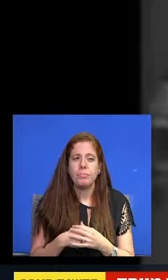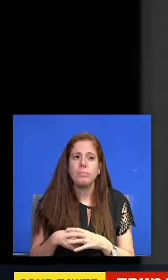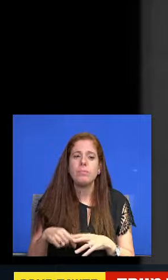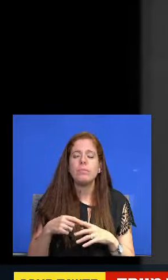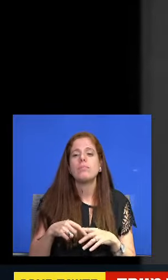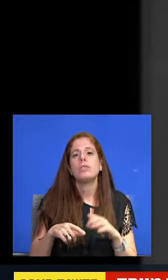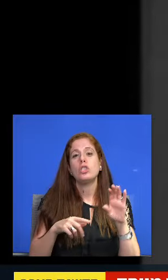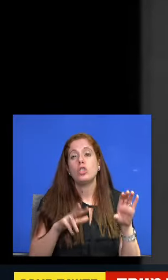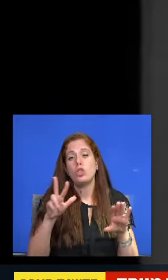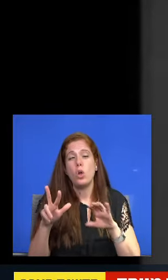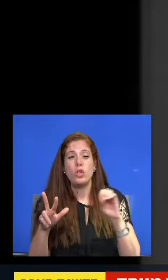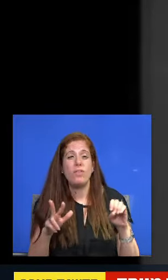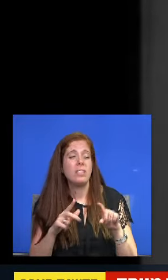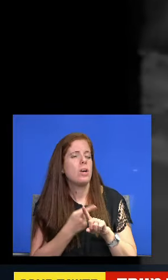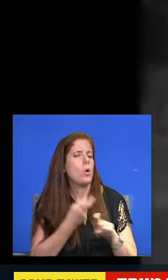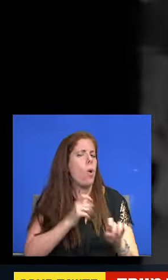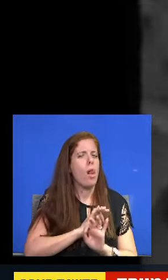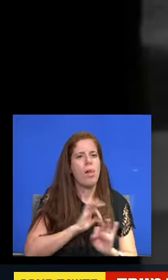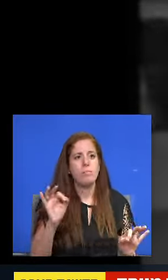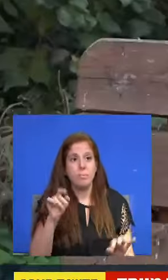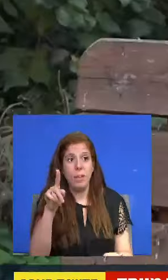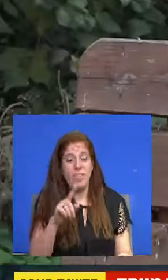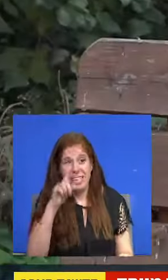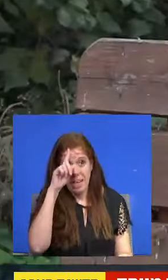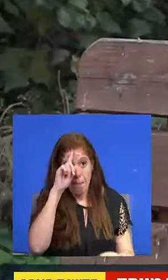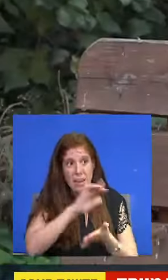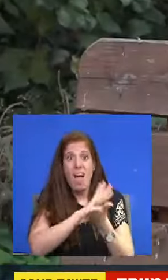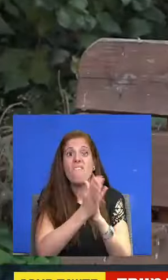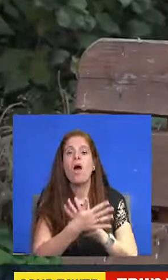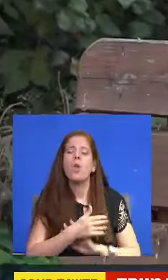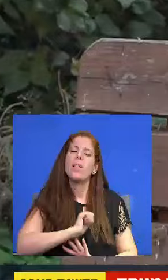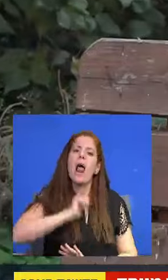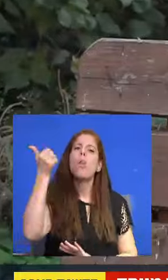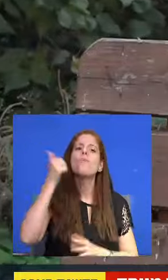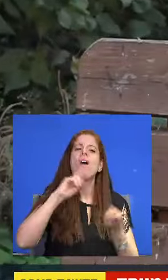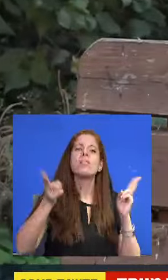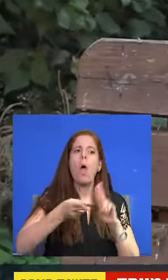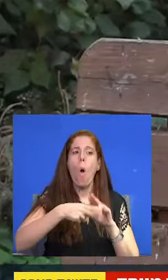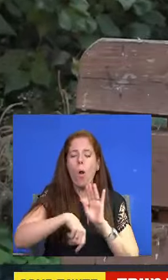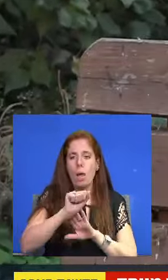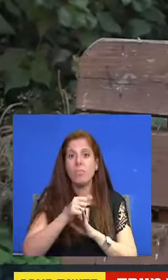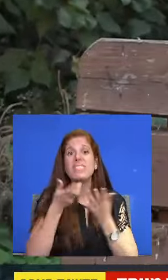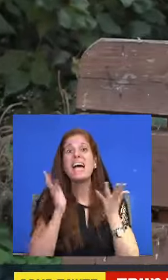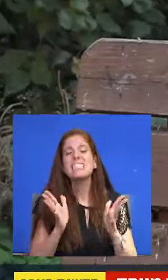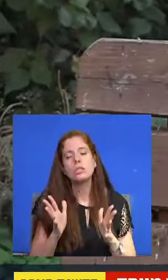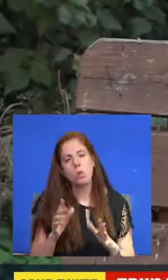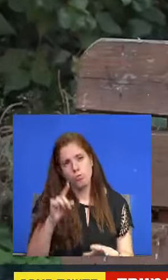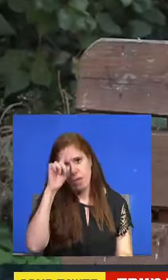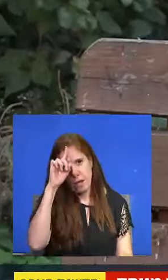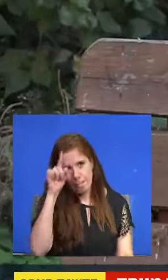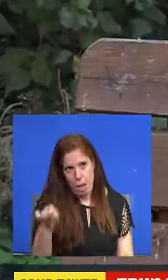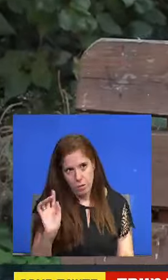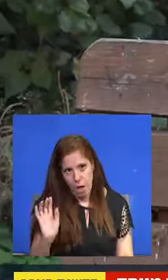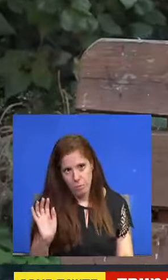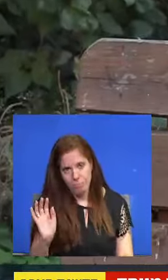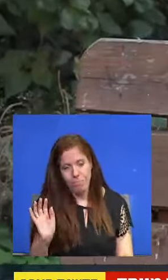Traumtor. Dann wird Deutschland Fußball-Weltmeister. Das war die größte Katastrophe für